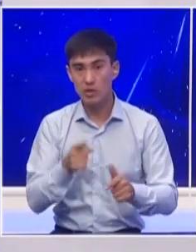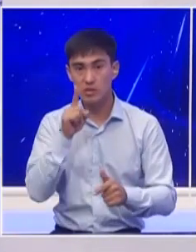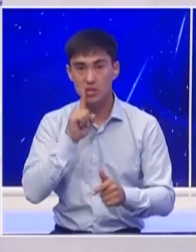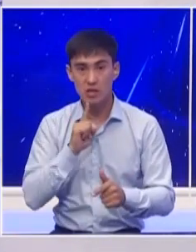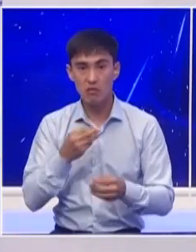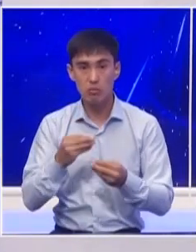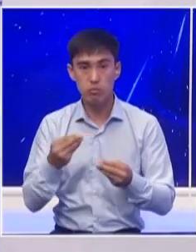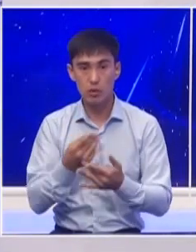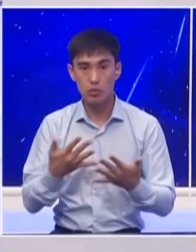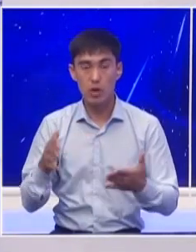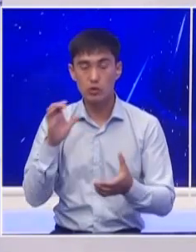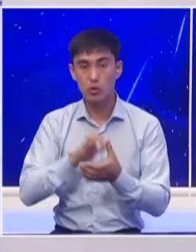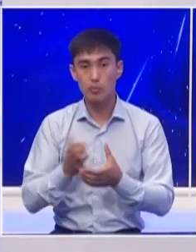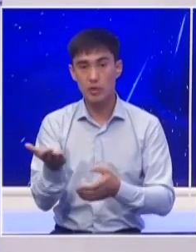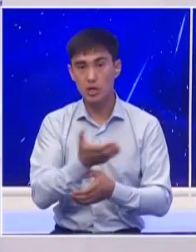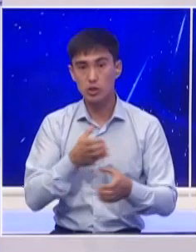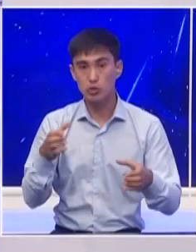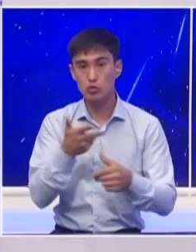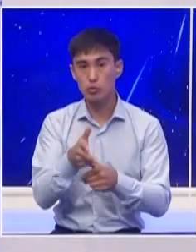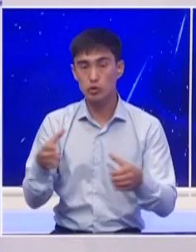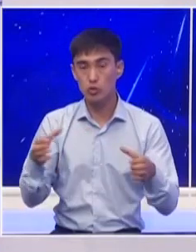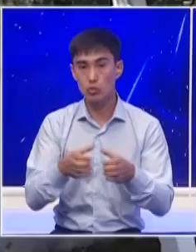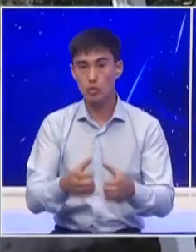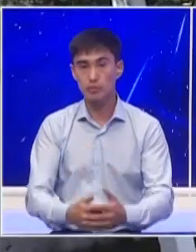сладкого продукта ознакомилась наша съемочная группа.